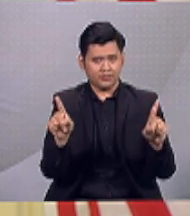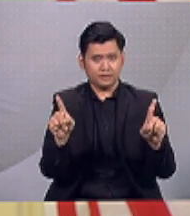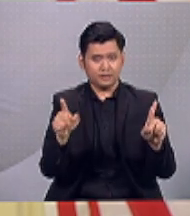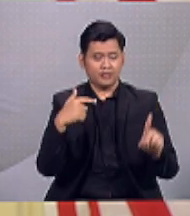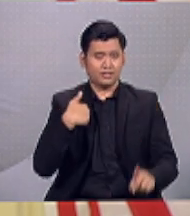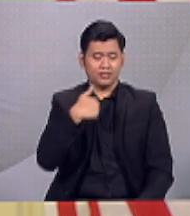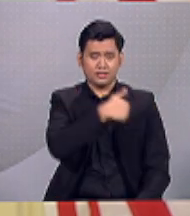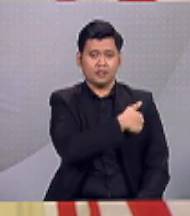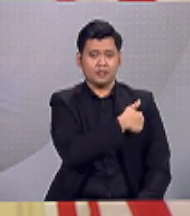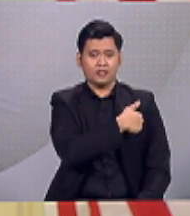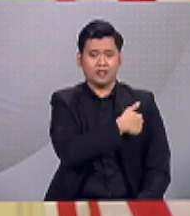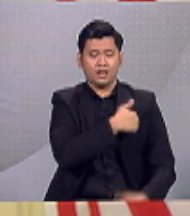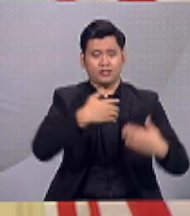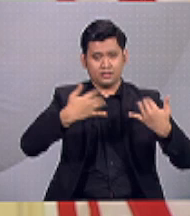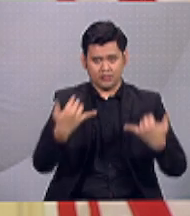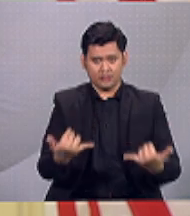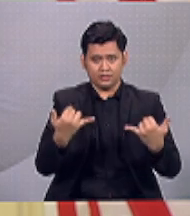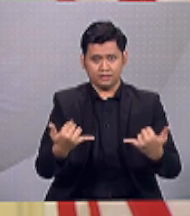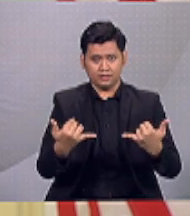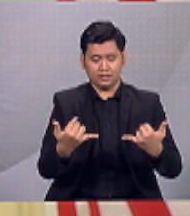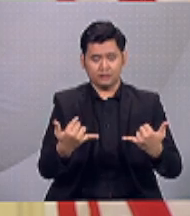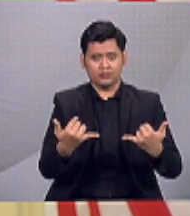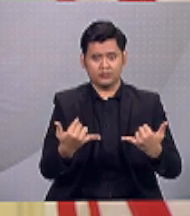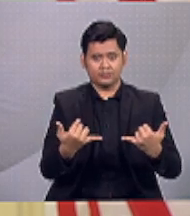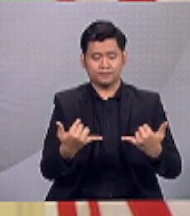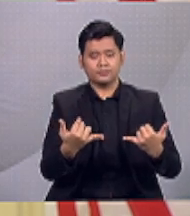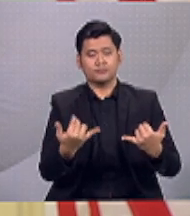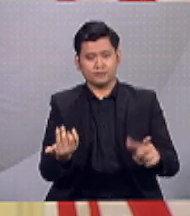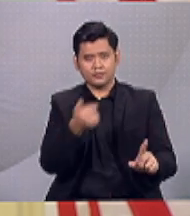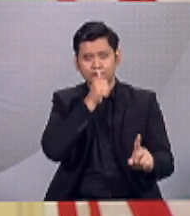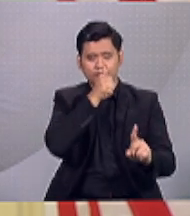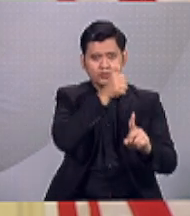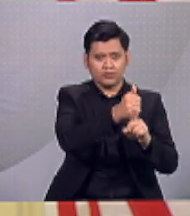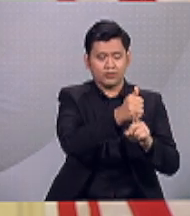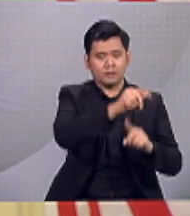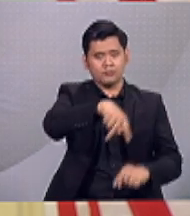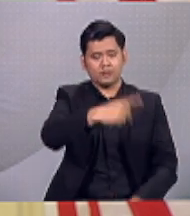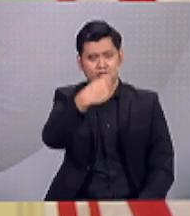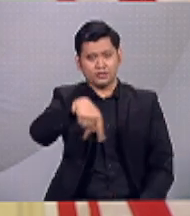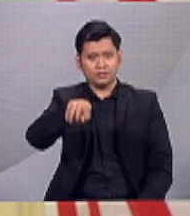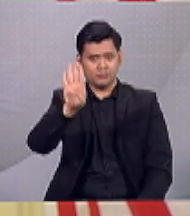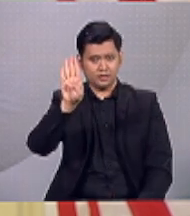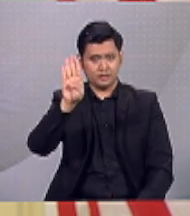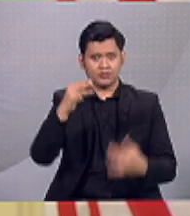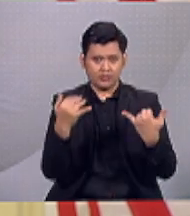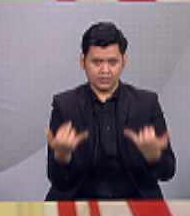dalam perintah kawalan pergerakan bersyarat ini, sambutan tidak